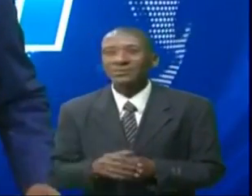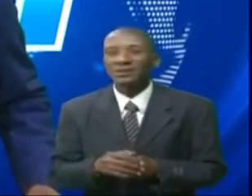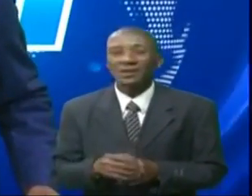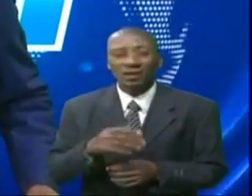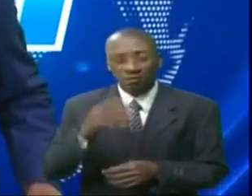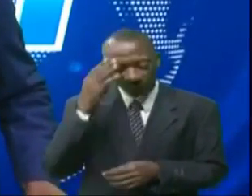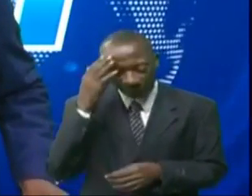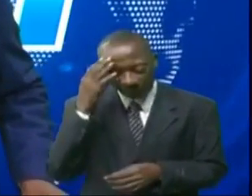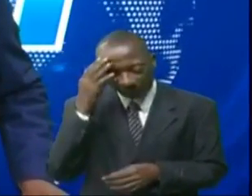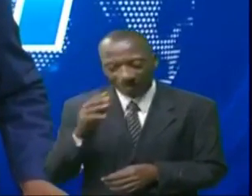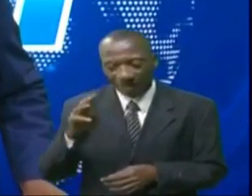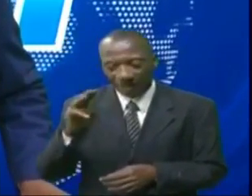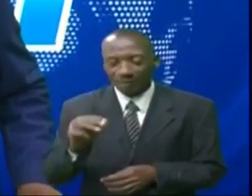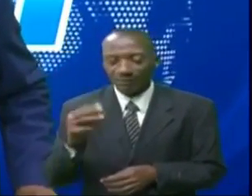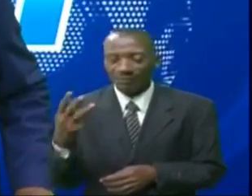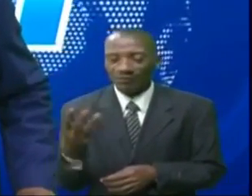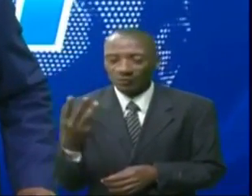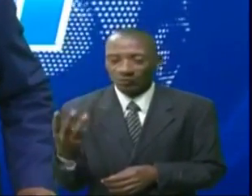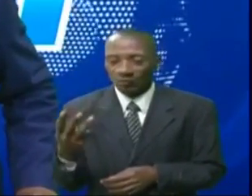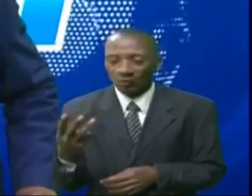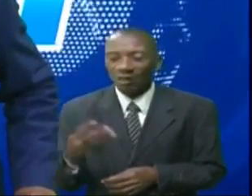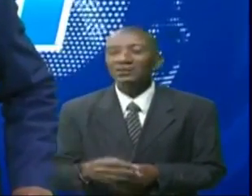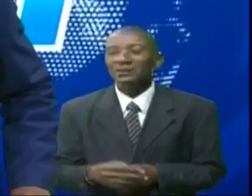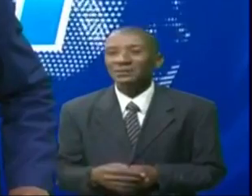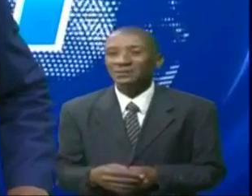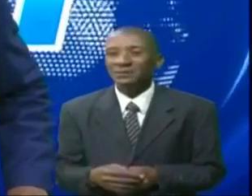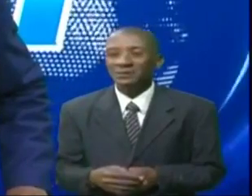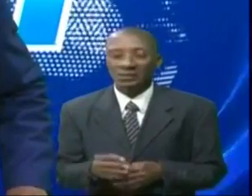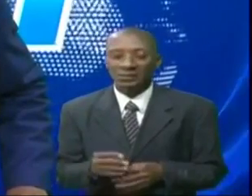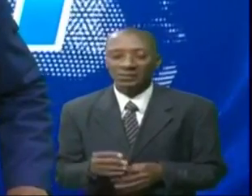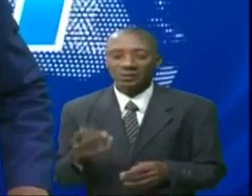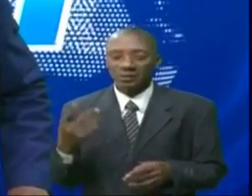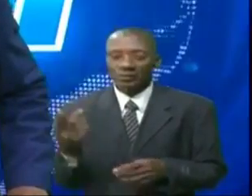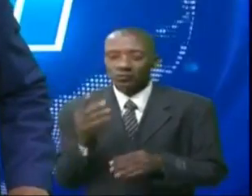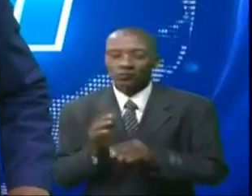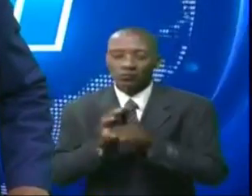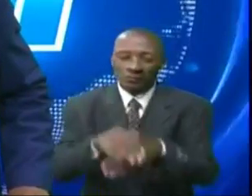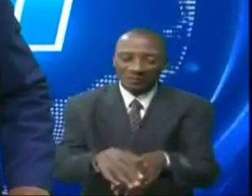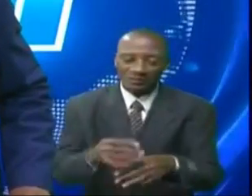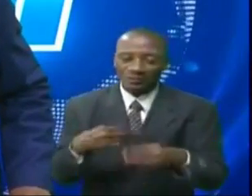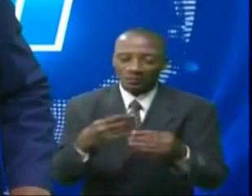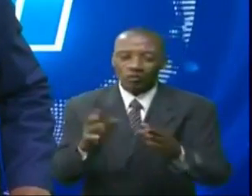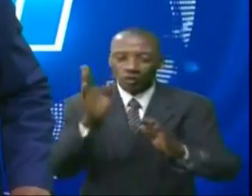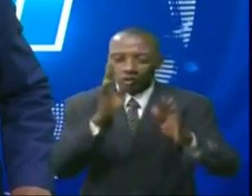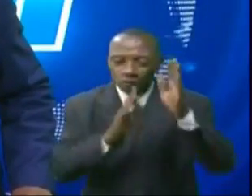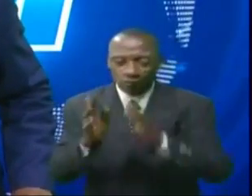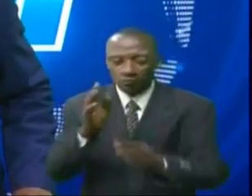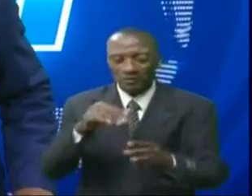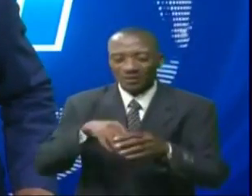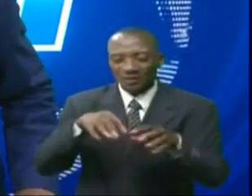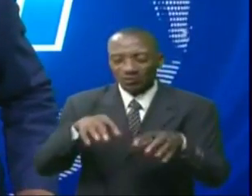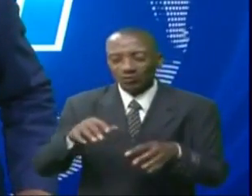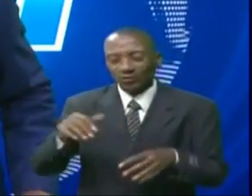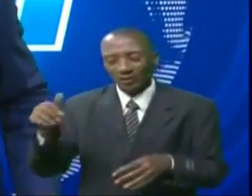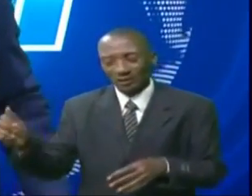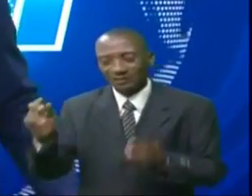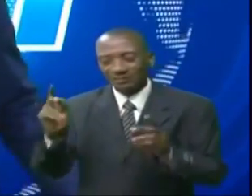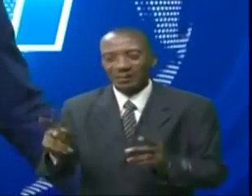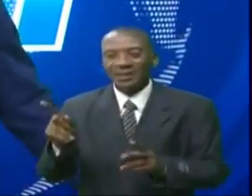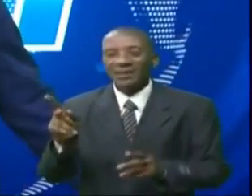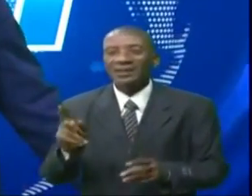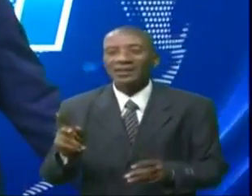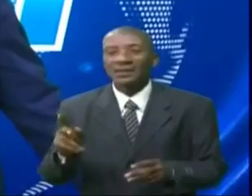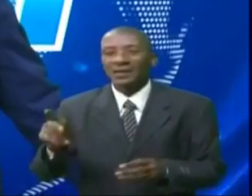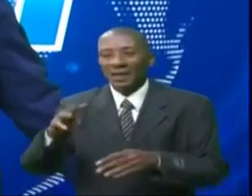du M23, les FARDC rejettent toutes ces allégations portées contre elles par le mouvement du 23 mars. Au sujet de la reprise